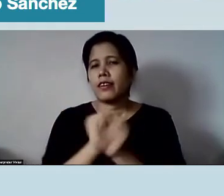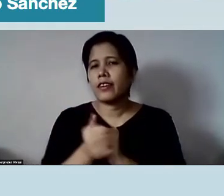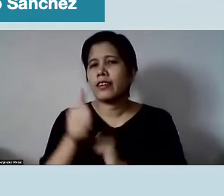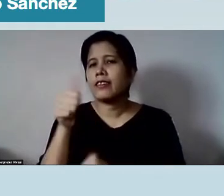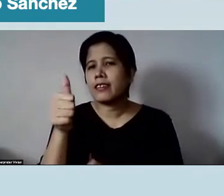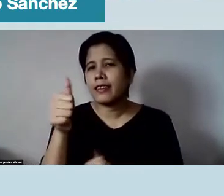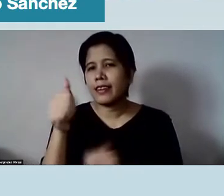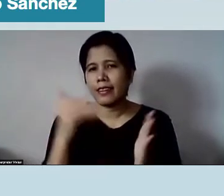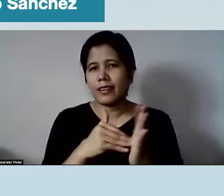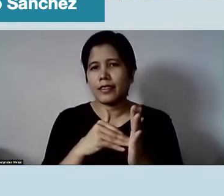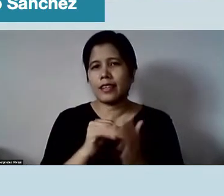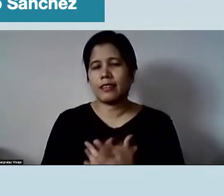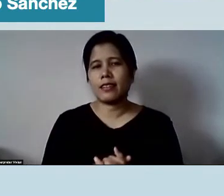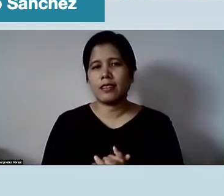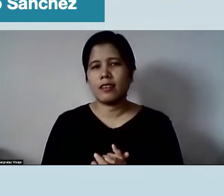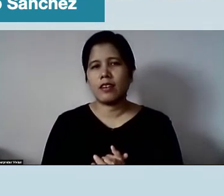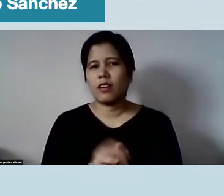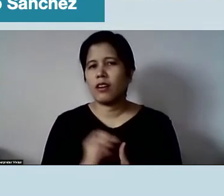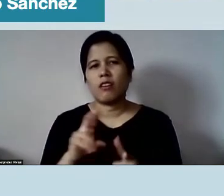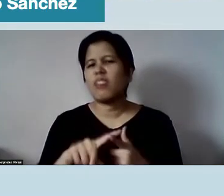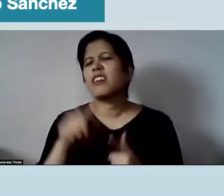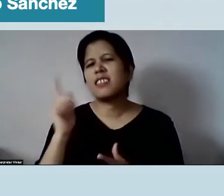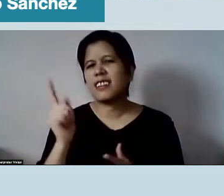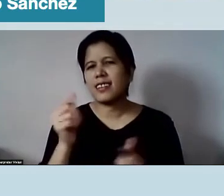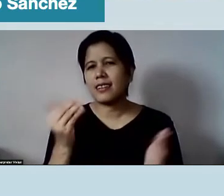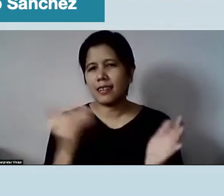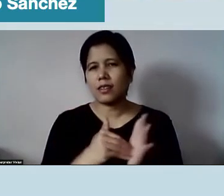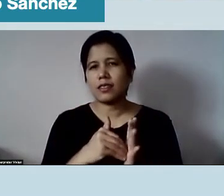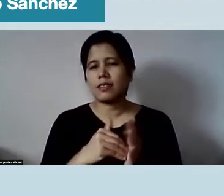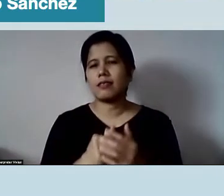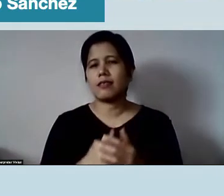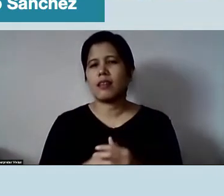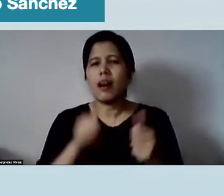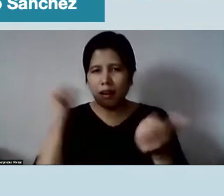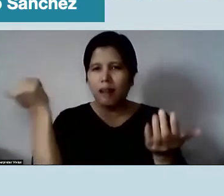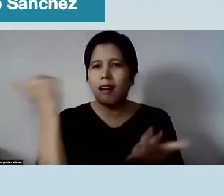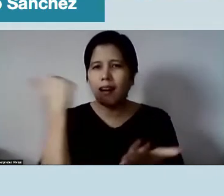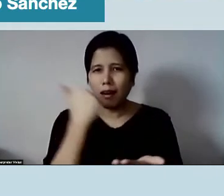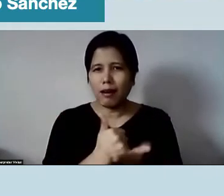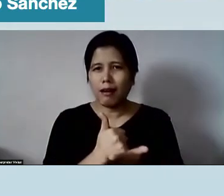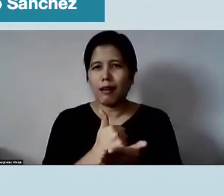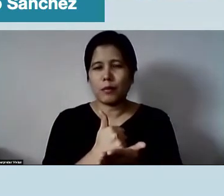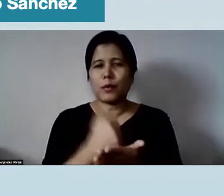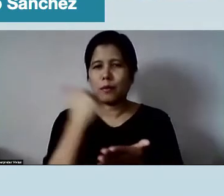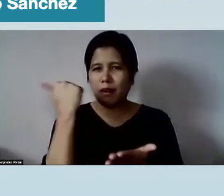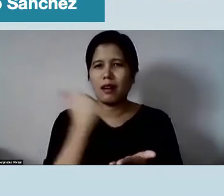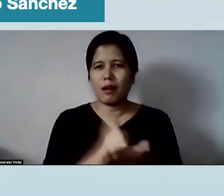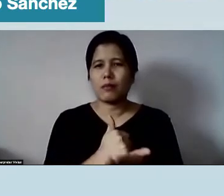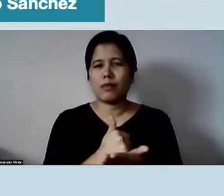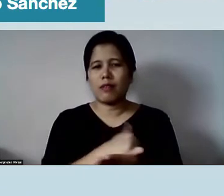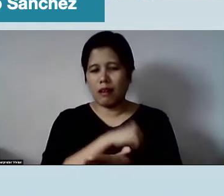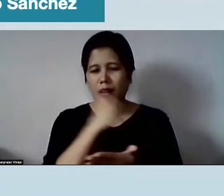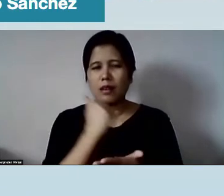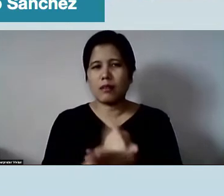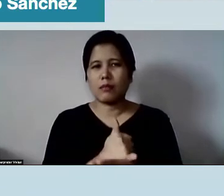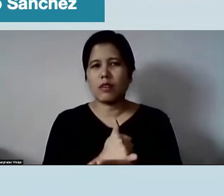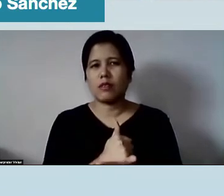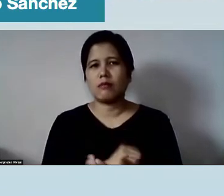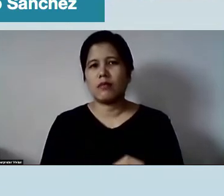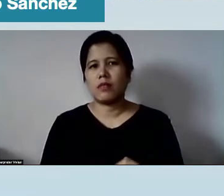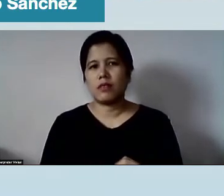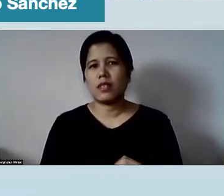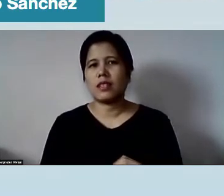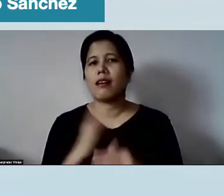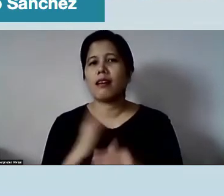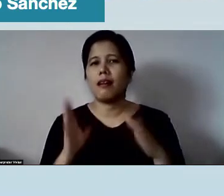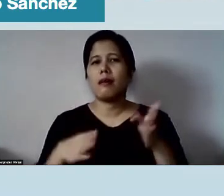even 20,000. Sige, pa-approve na lang nitong ko na to. Aking building permit,